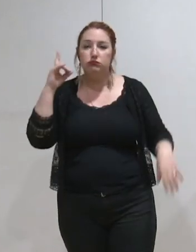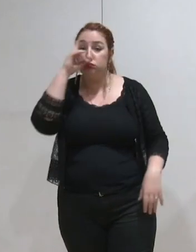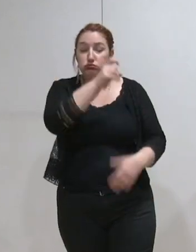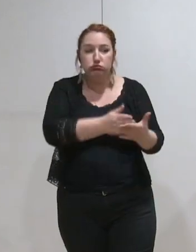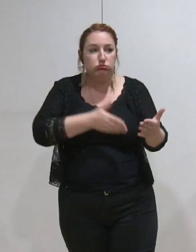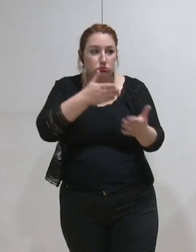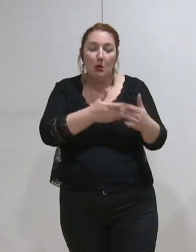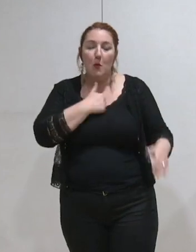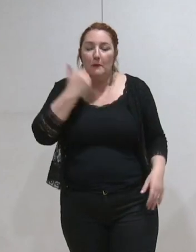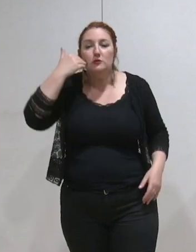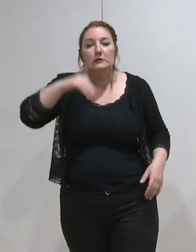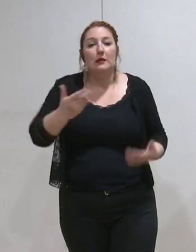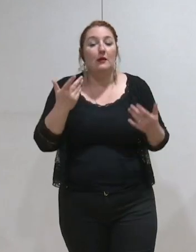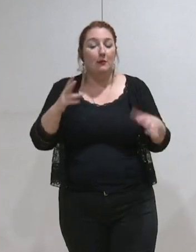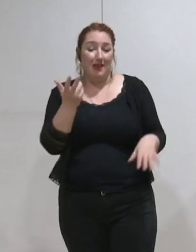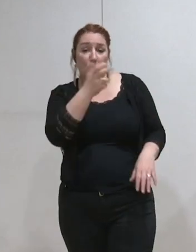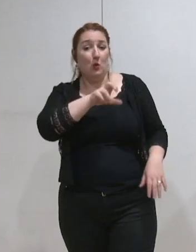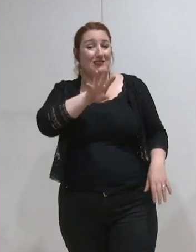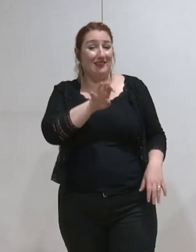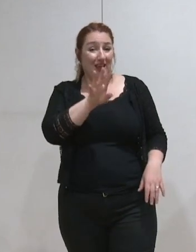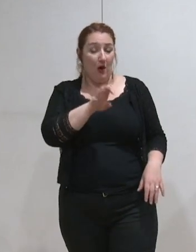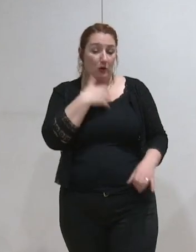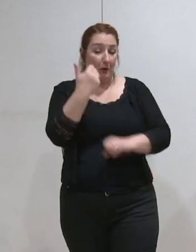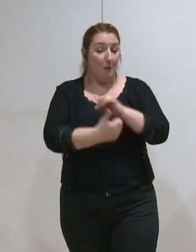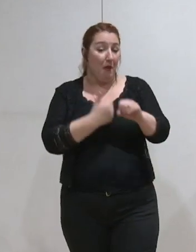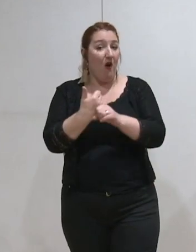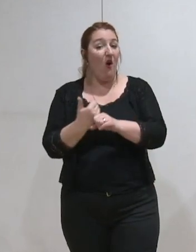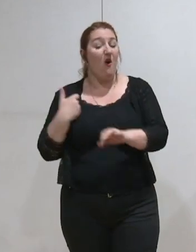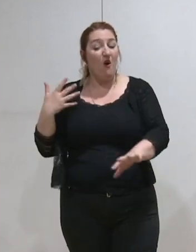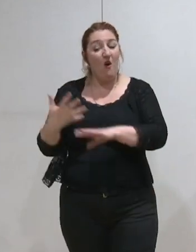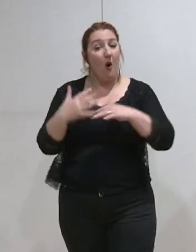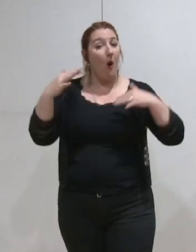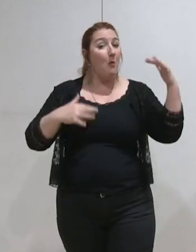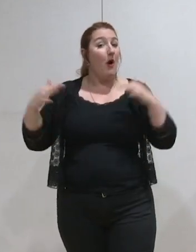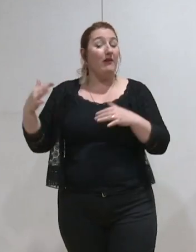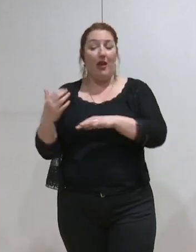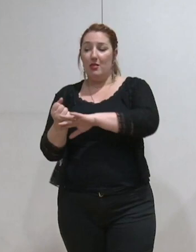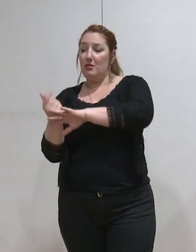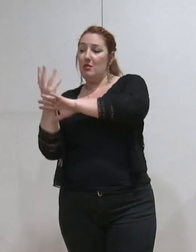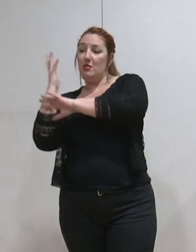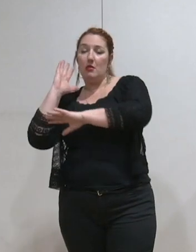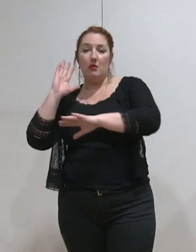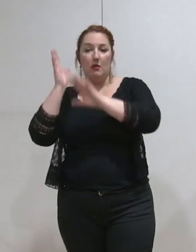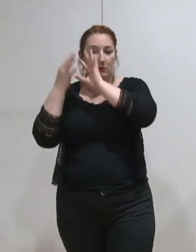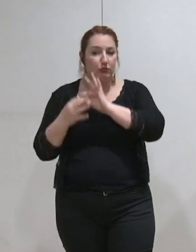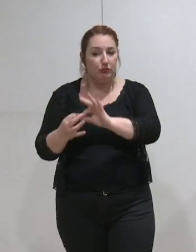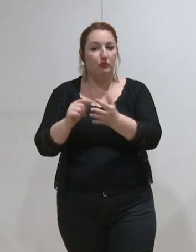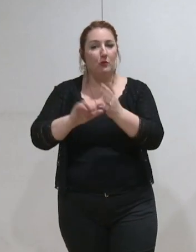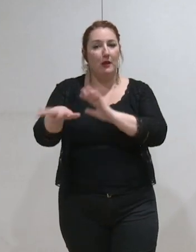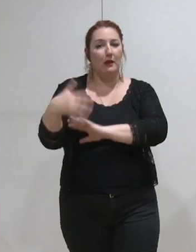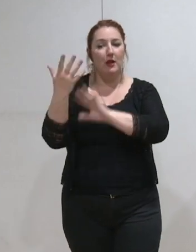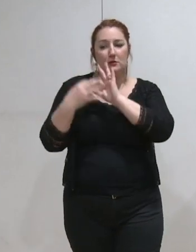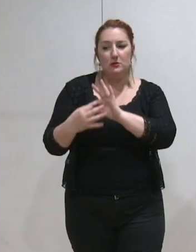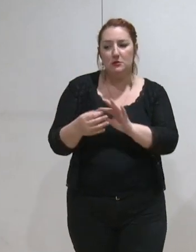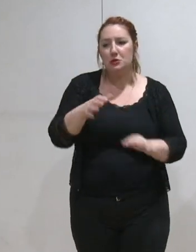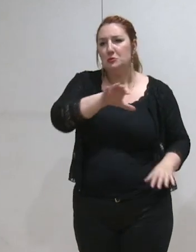passage de ces 340 en moyenne logements sociaux produits chaque année ces dernières années avec une continuité sur 2 2015 à